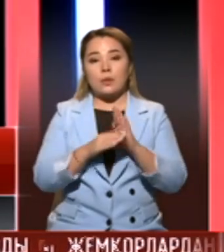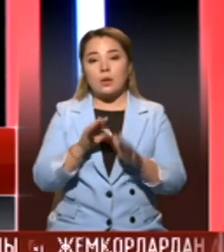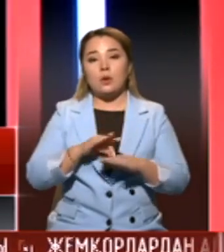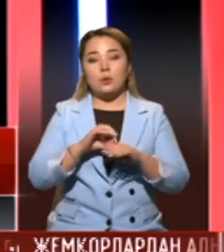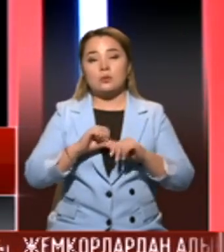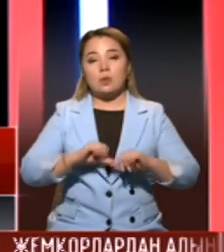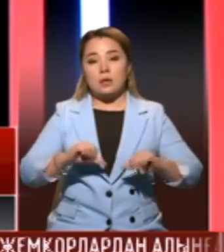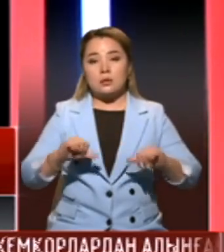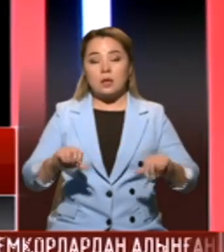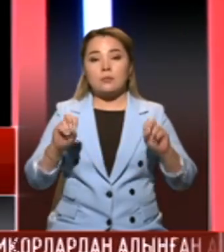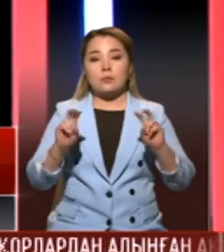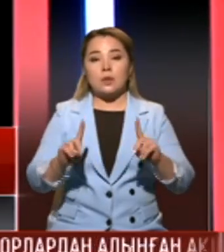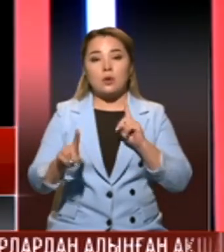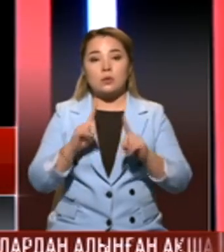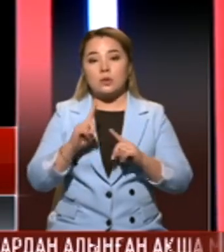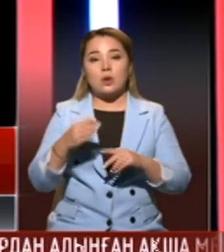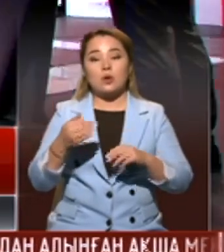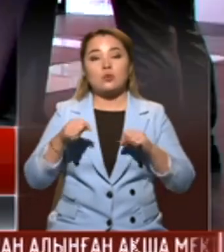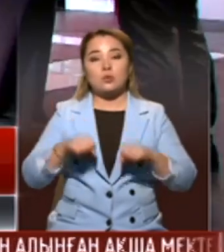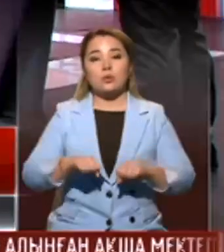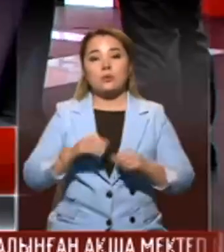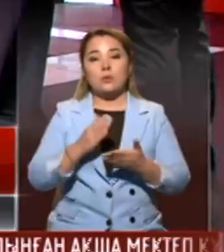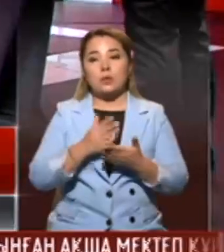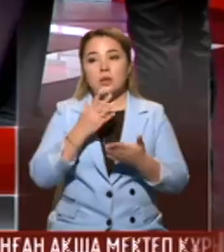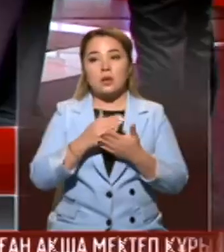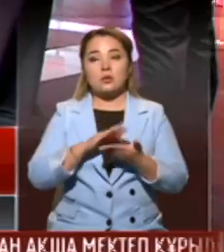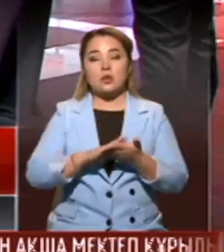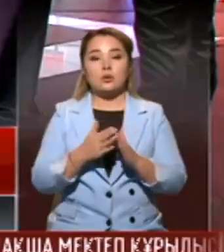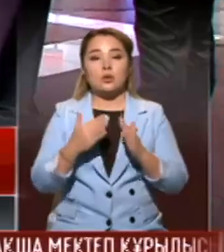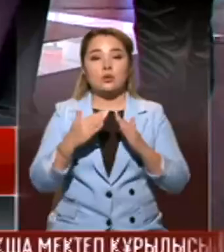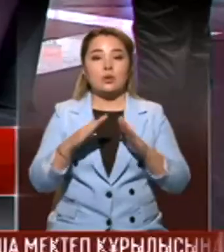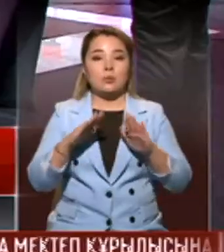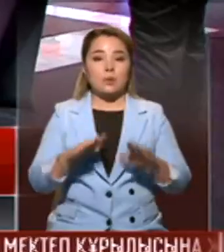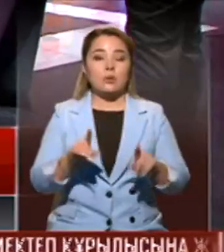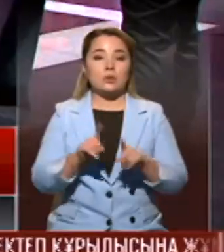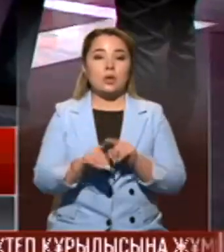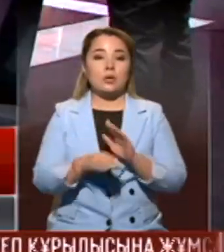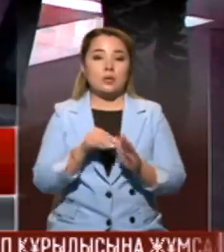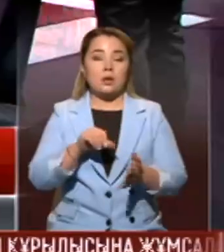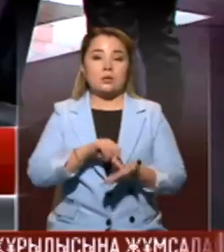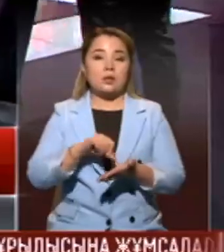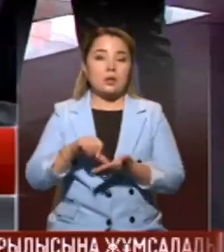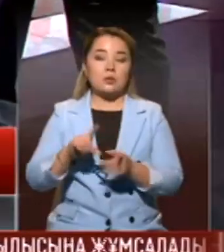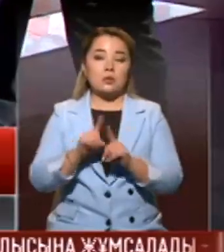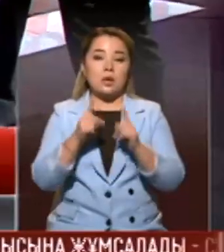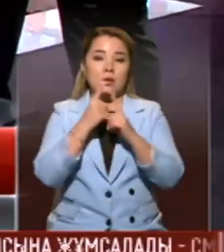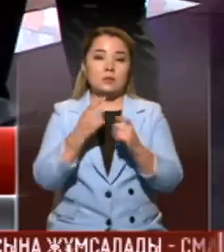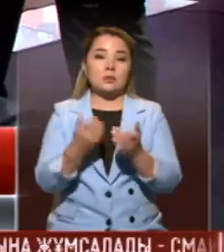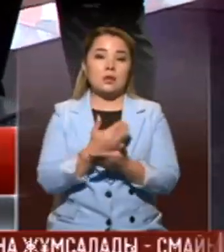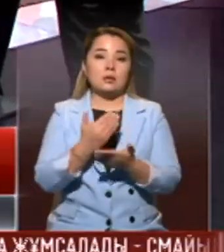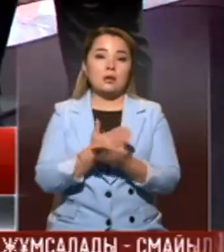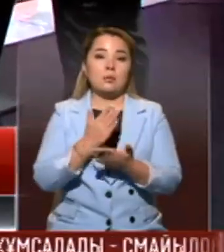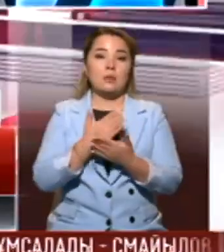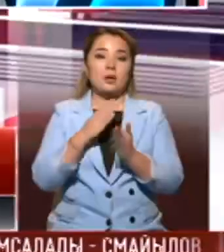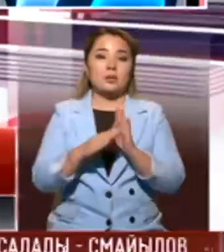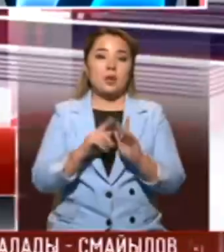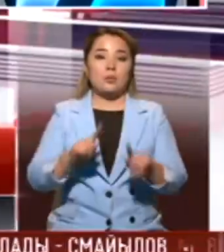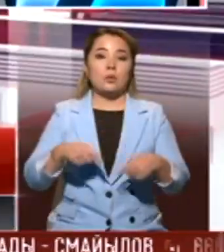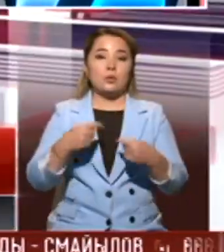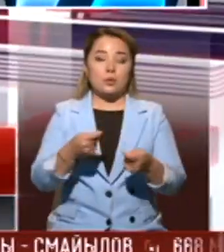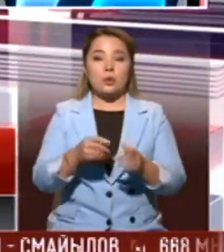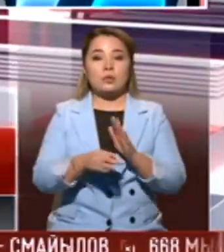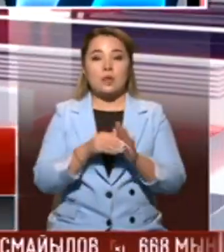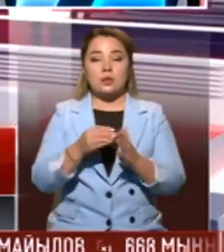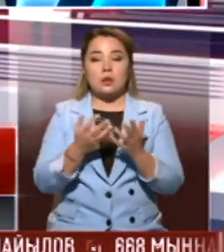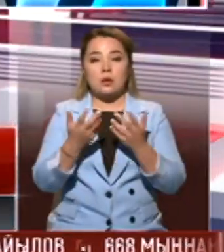отырысына қатысуға құқылы, дауыс беруге, соның ішінде үй-жайдан тыс жерде дауыс беруге қатысқан сайлаушылардың саны туралы ақпарат алуға, дауыс беруді өткізу және